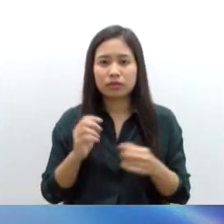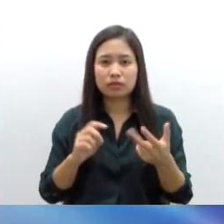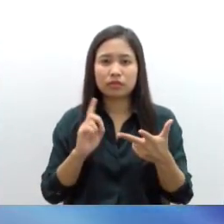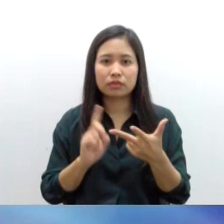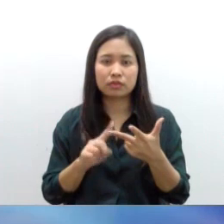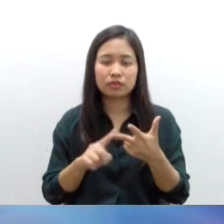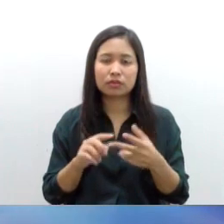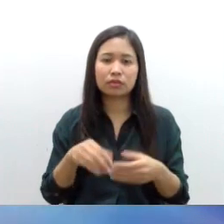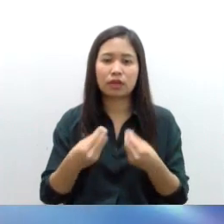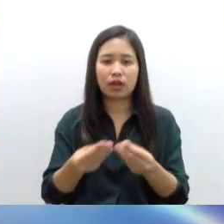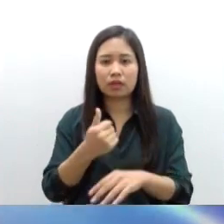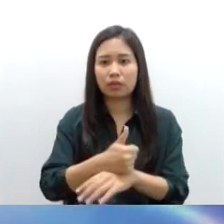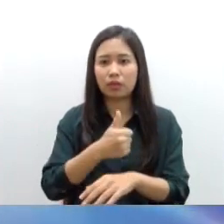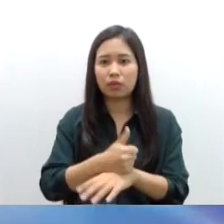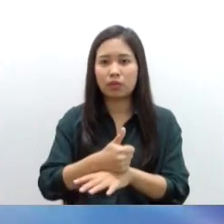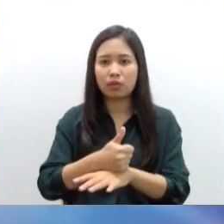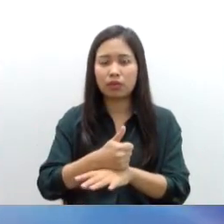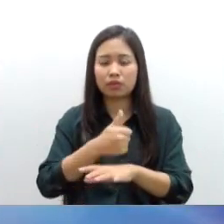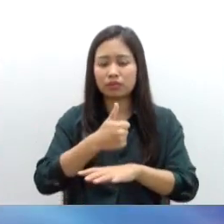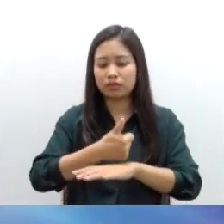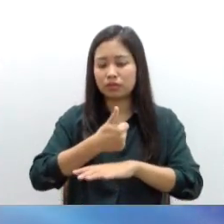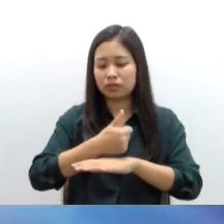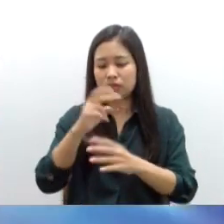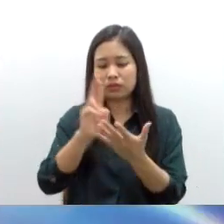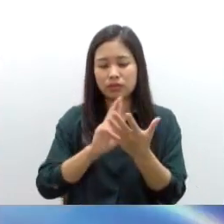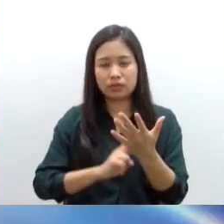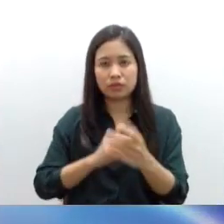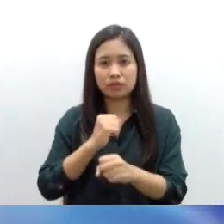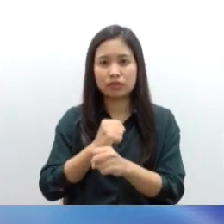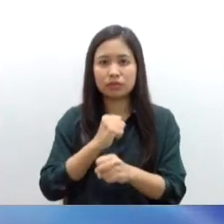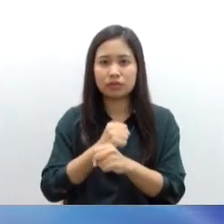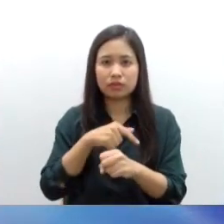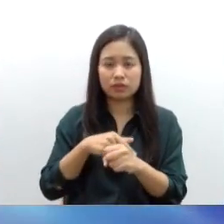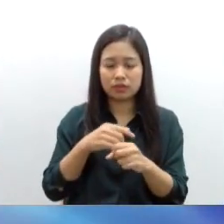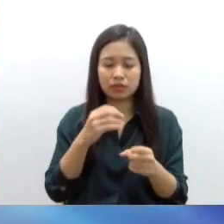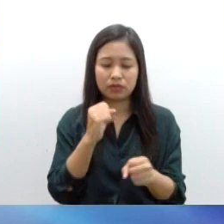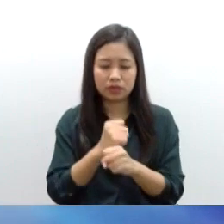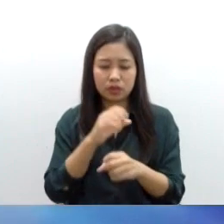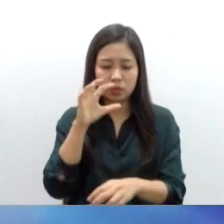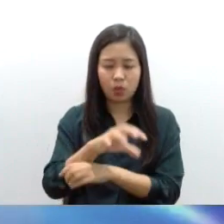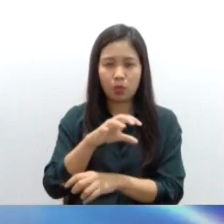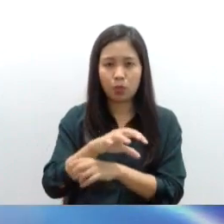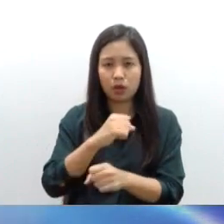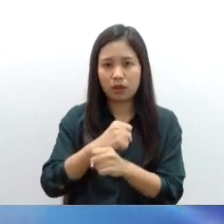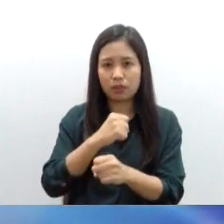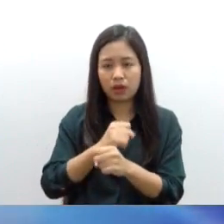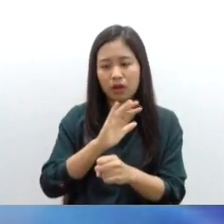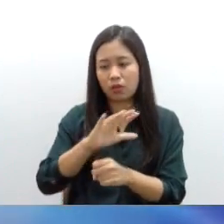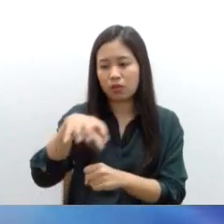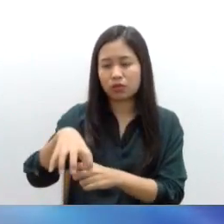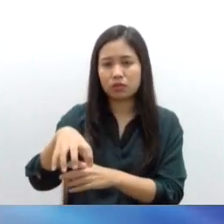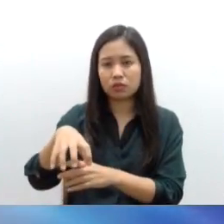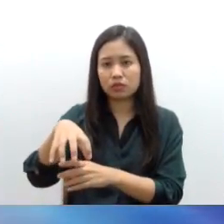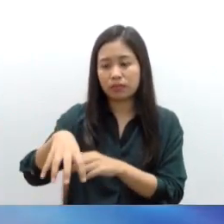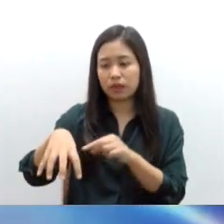ให้ผู้บริหารแต่ละหน่วยงานกำหนดวิธีการที่ชัดเจนและเหมาะสมในการมอบหมายงานให้บุคลากรในสังกัดปฏิบัติงานที่บ้